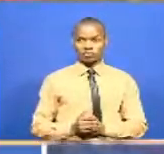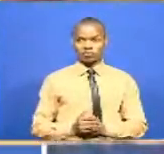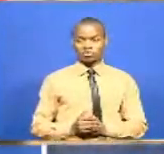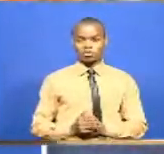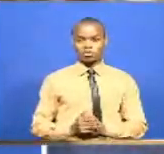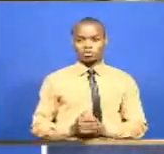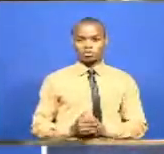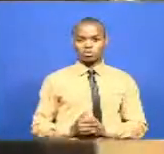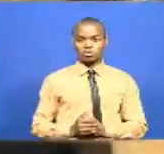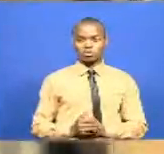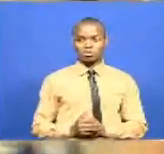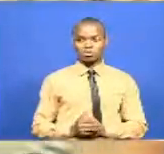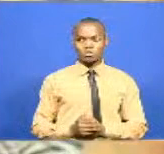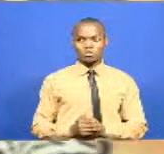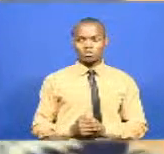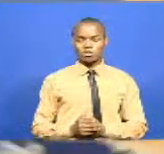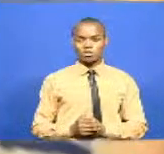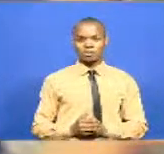Mombasa.